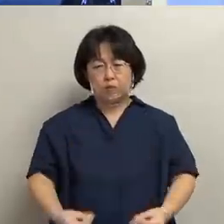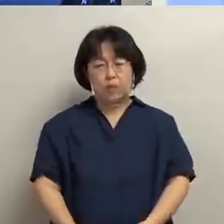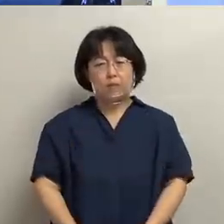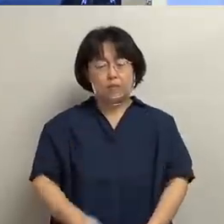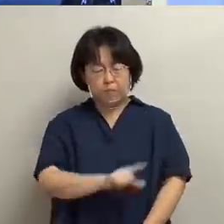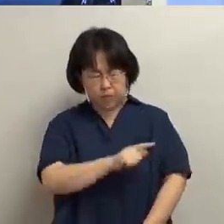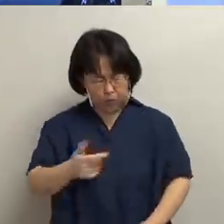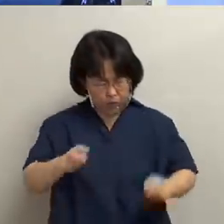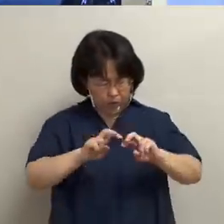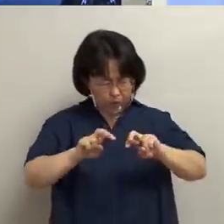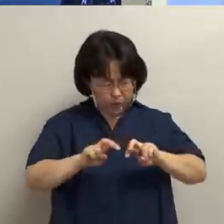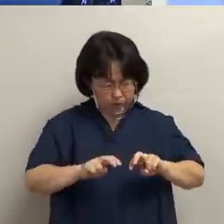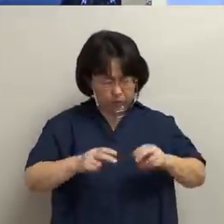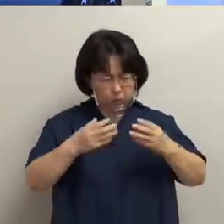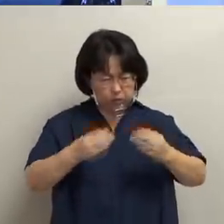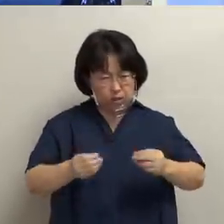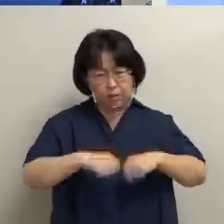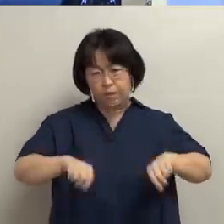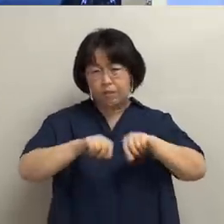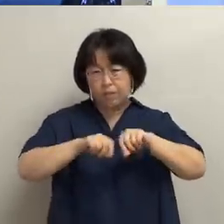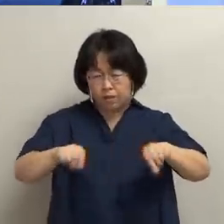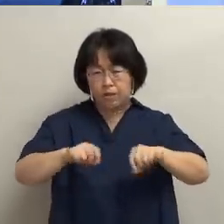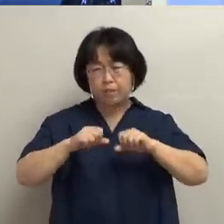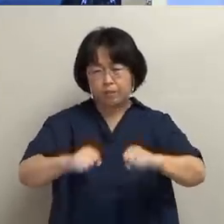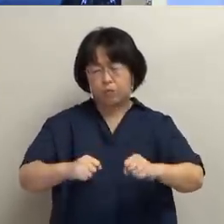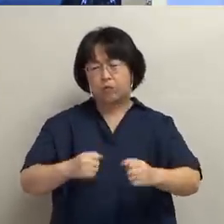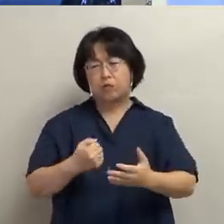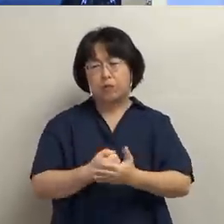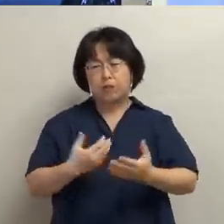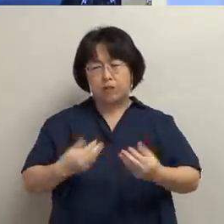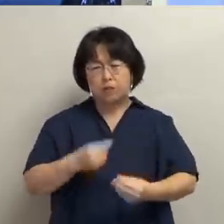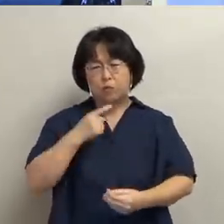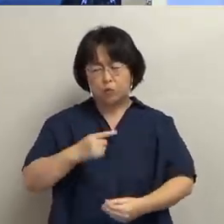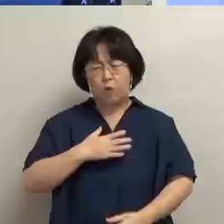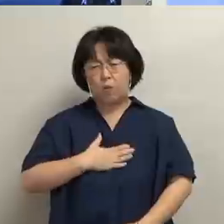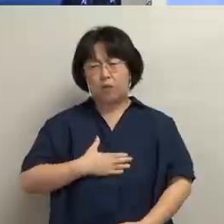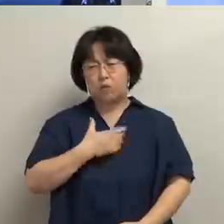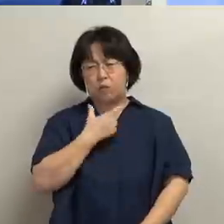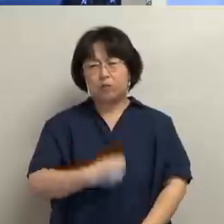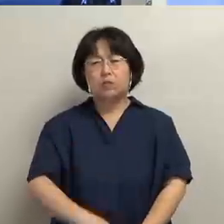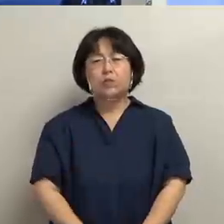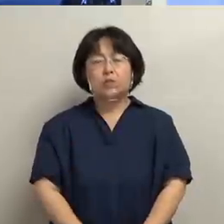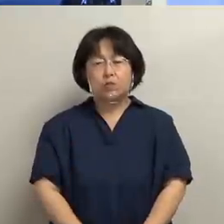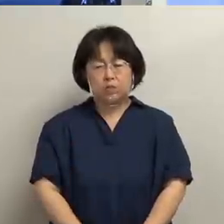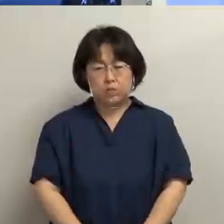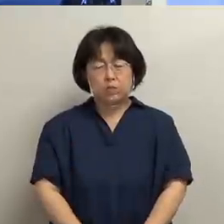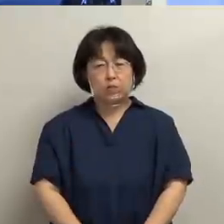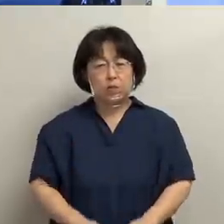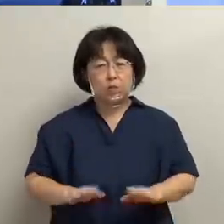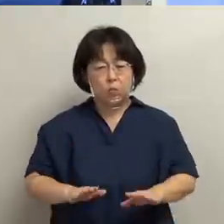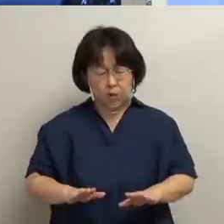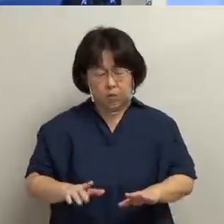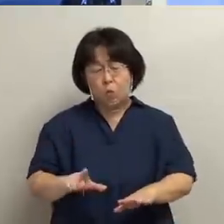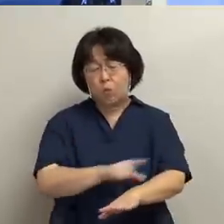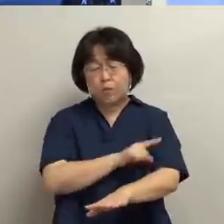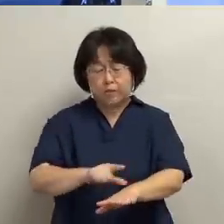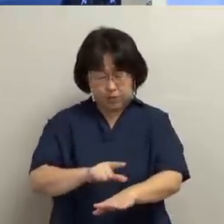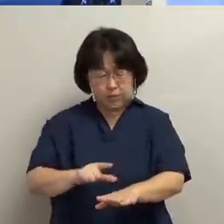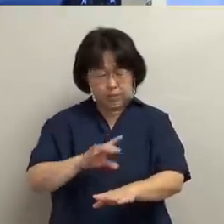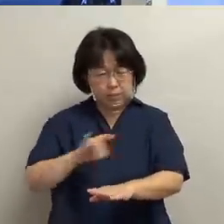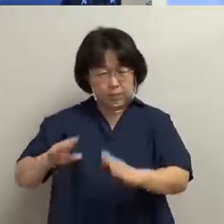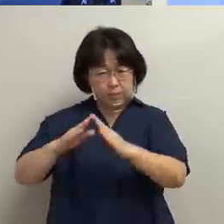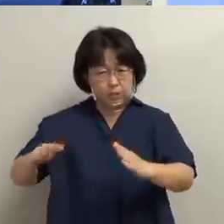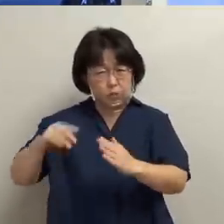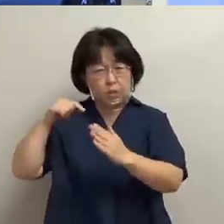分析をした上で決めたということは税県民の皆さんにわかっていただきたいというふうに思っていますさらに本日の臨時月経議会ではです